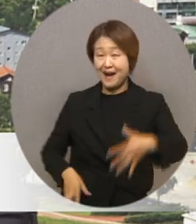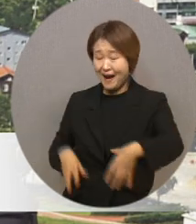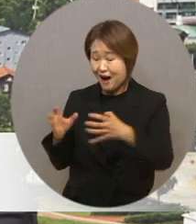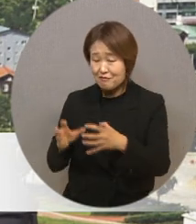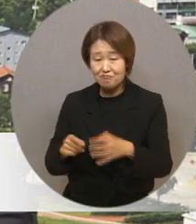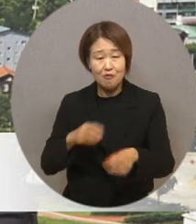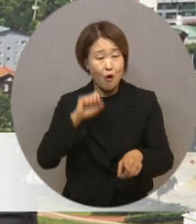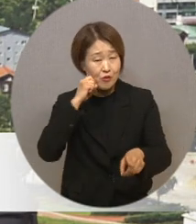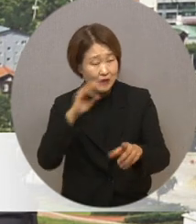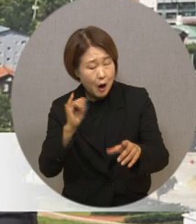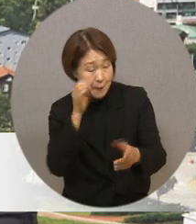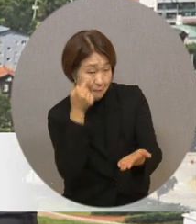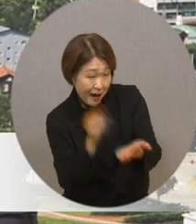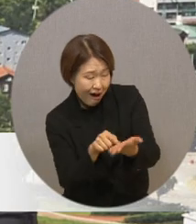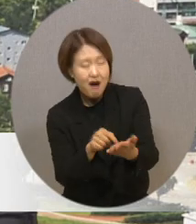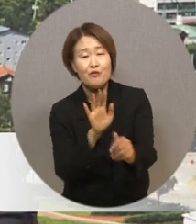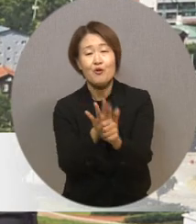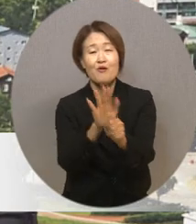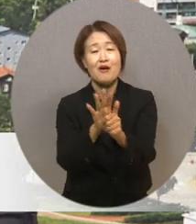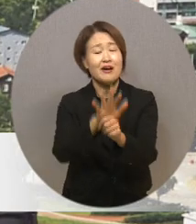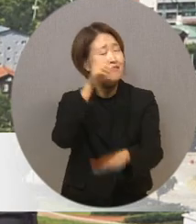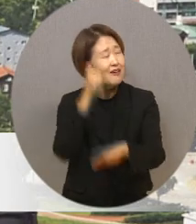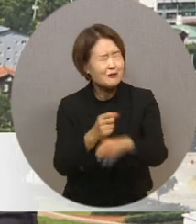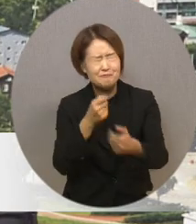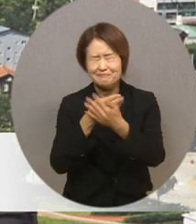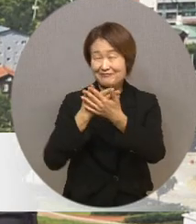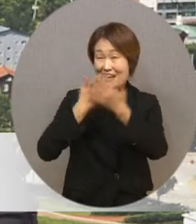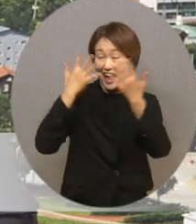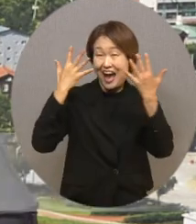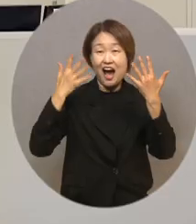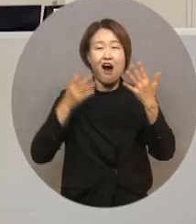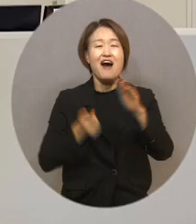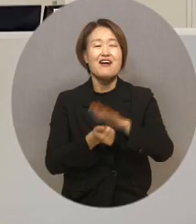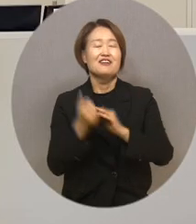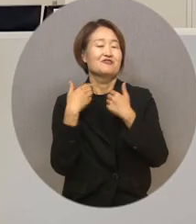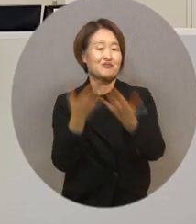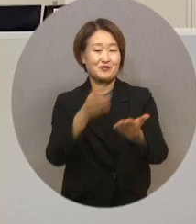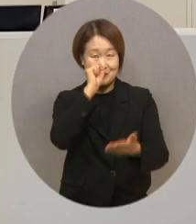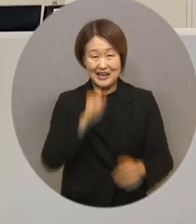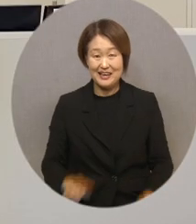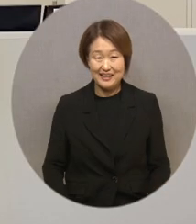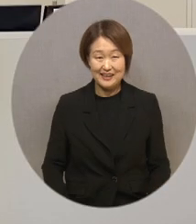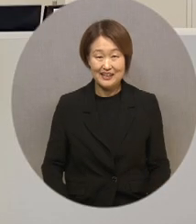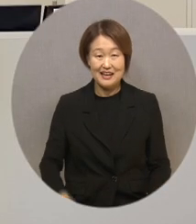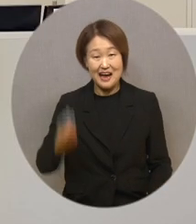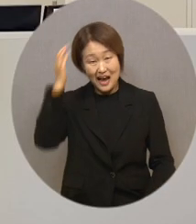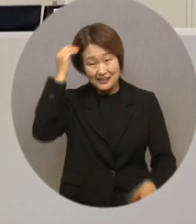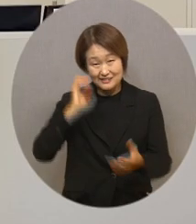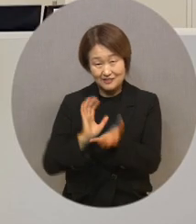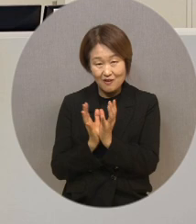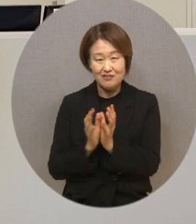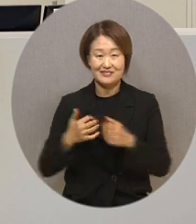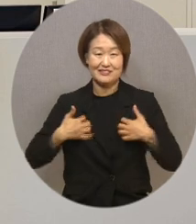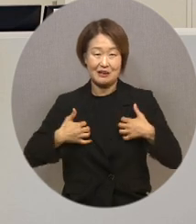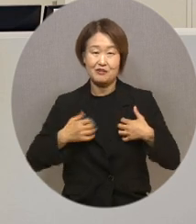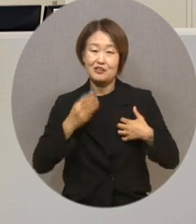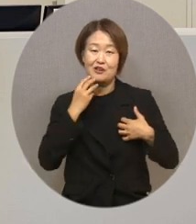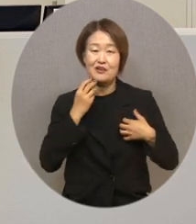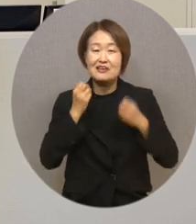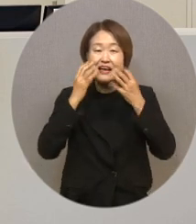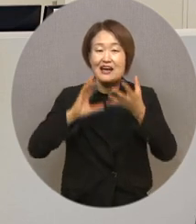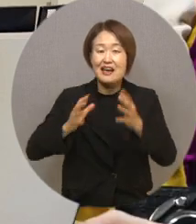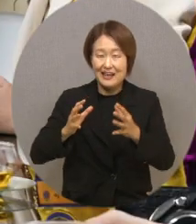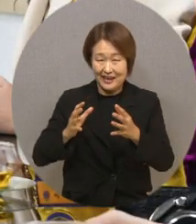그분들한테 삶의 희망을 줄 수 있도록 노력하겠습니다. 무궁화 라이온스 클럽은 서울 신세계 안과와의